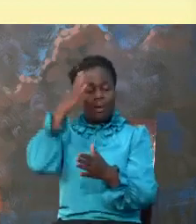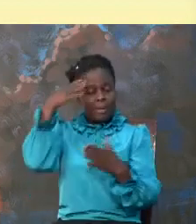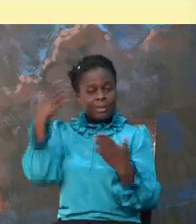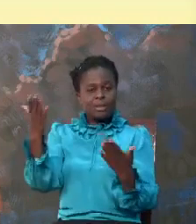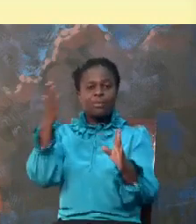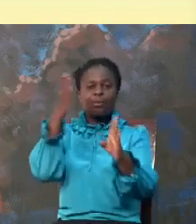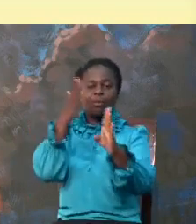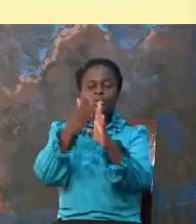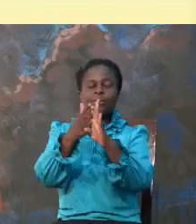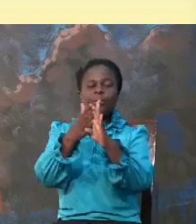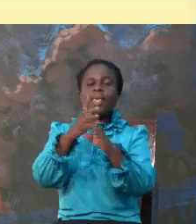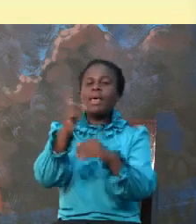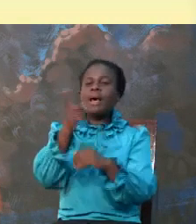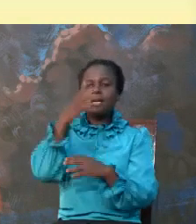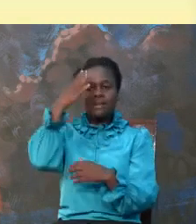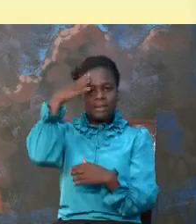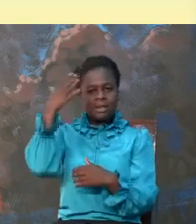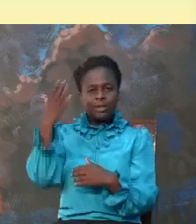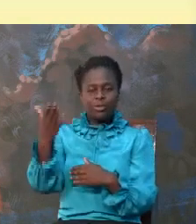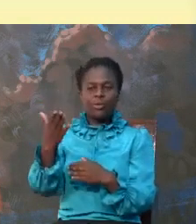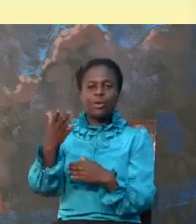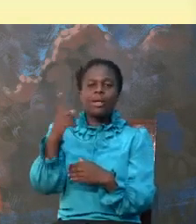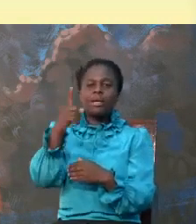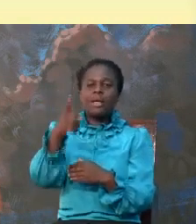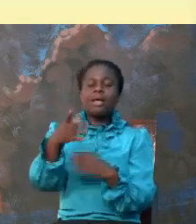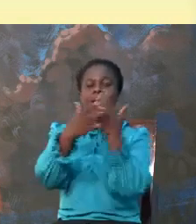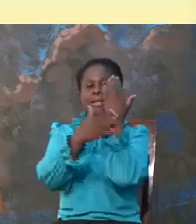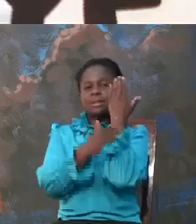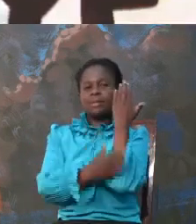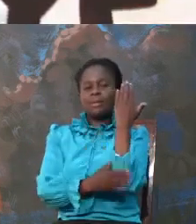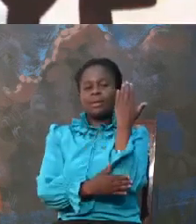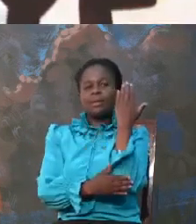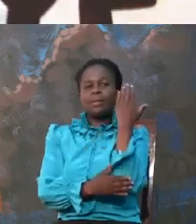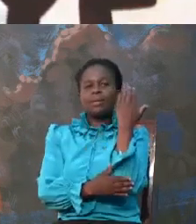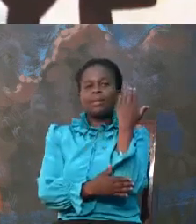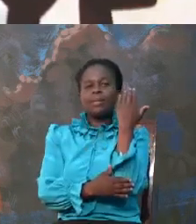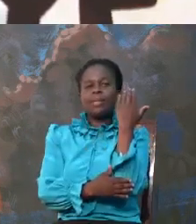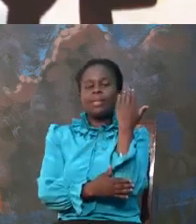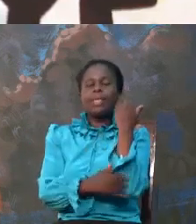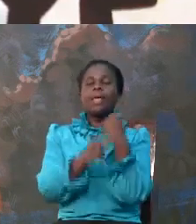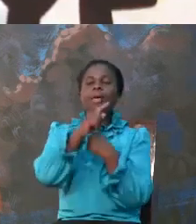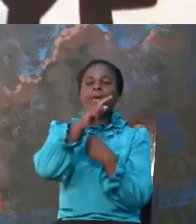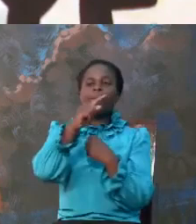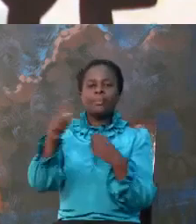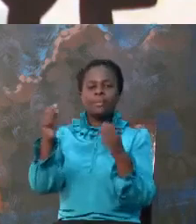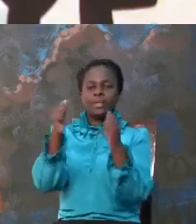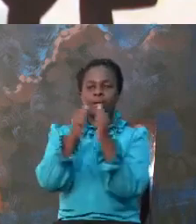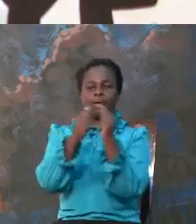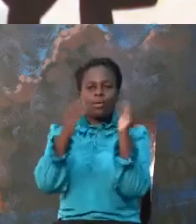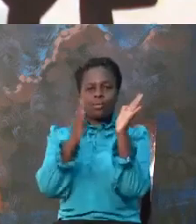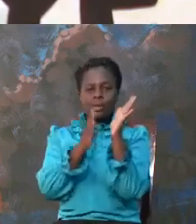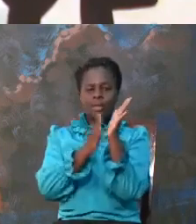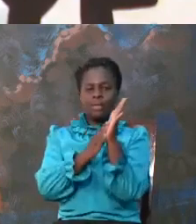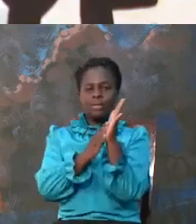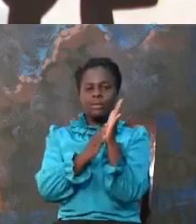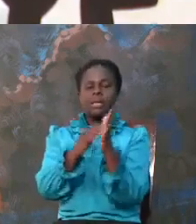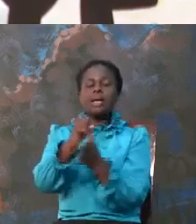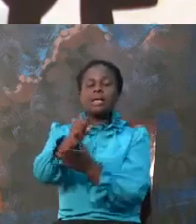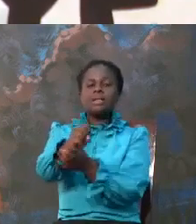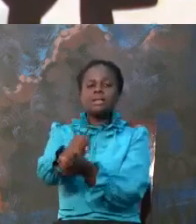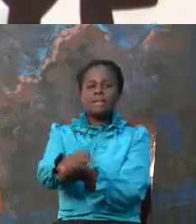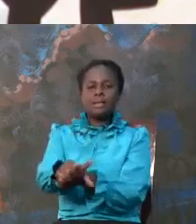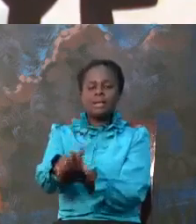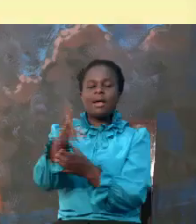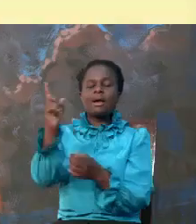kusudia, asilijue, naye atasamehewa. Mstari wa 19: ni sadaka ya